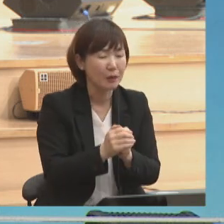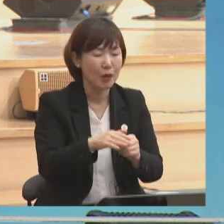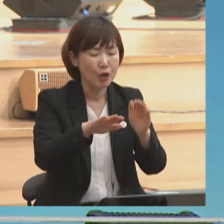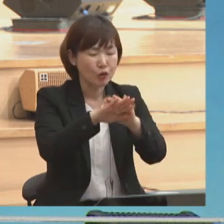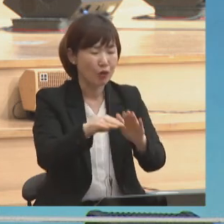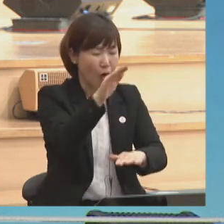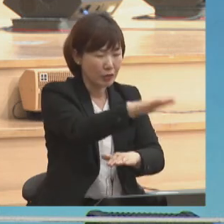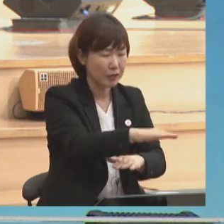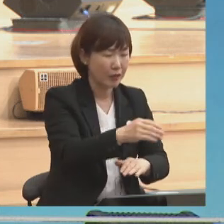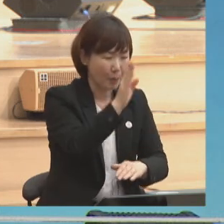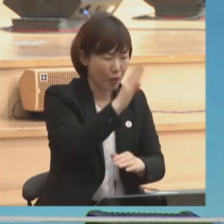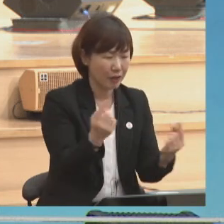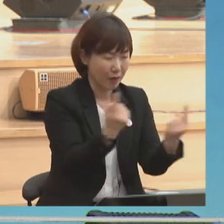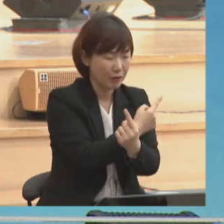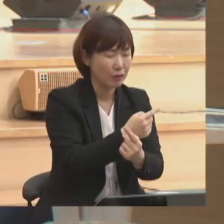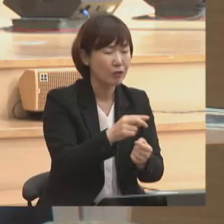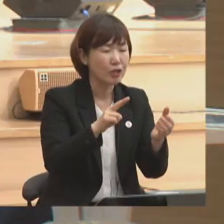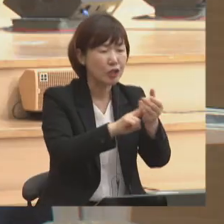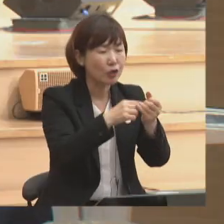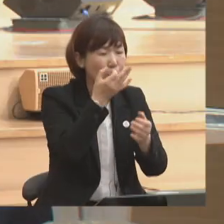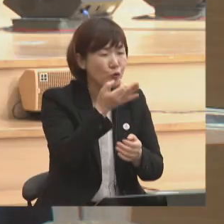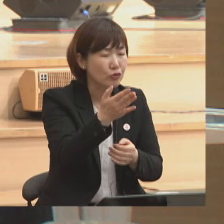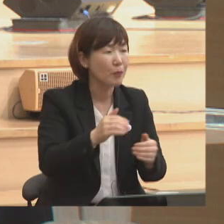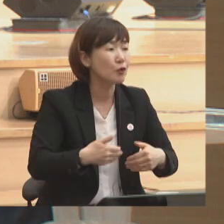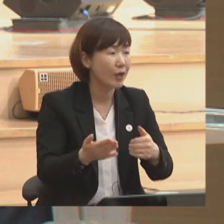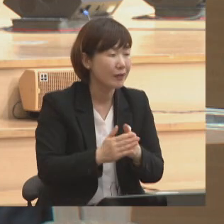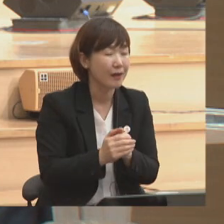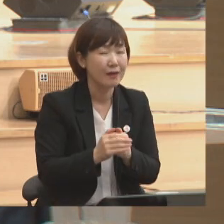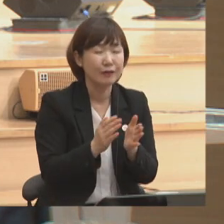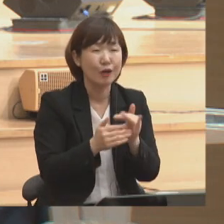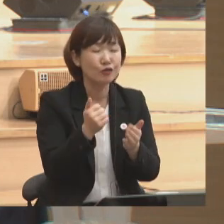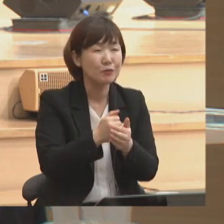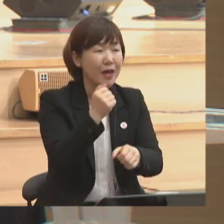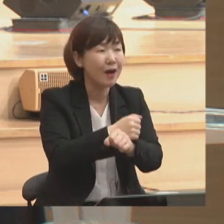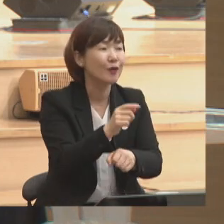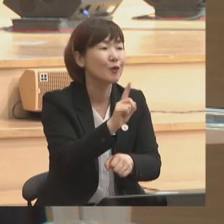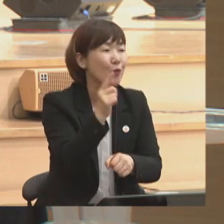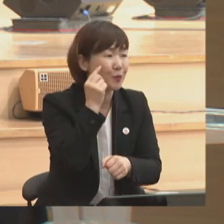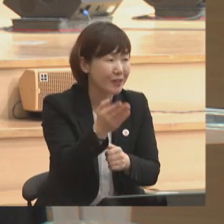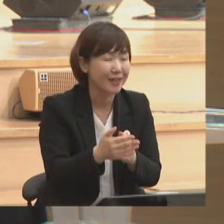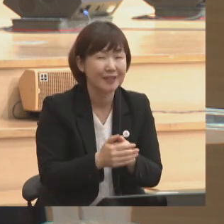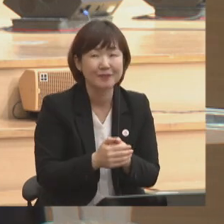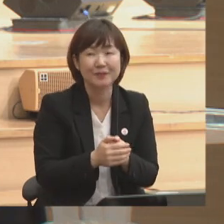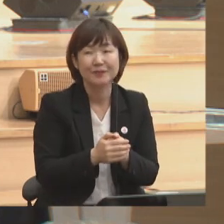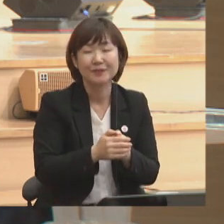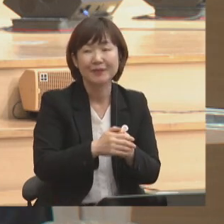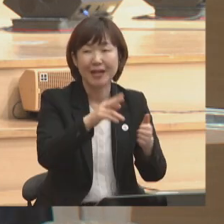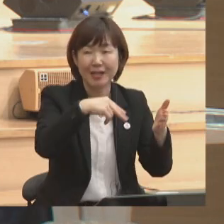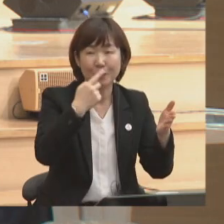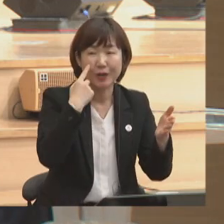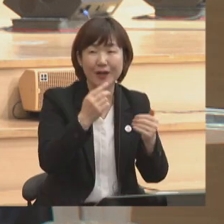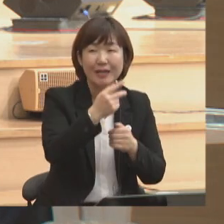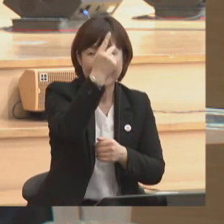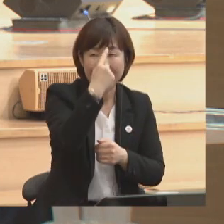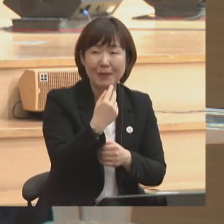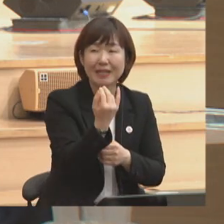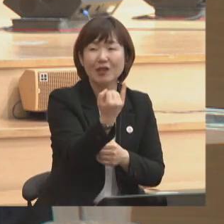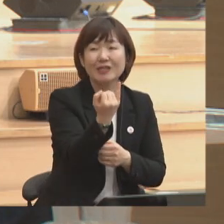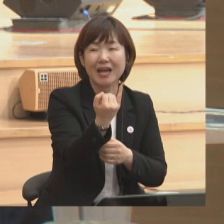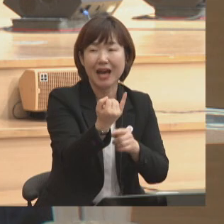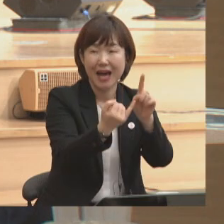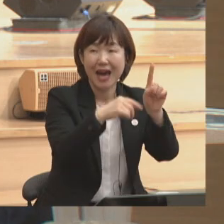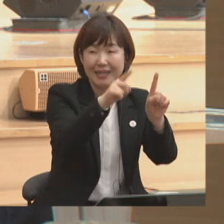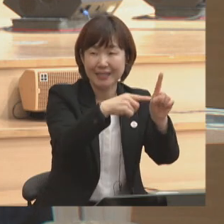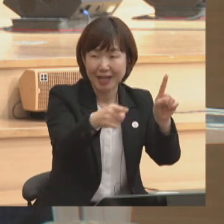뭐 이런 거 보여줘야 되잖아요. 근데 고작 주님이 하는 게 뭐냐? 읽을까요? 사마리아 여자 시작. 사마리아 여자 한